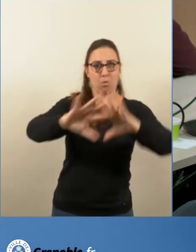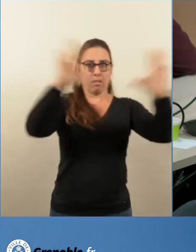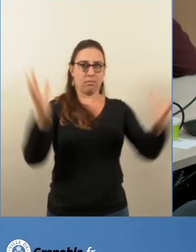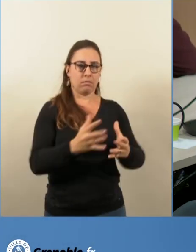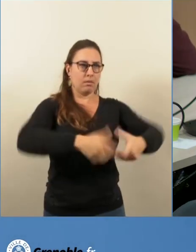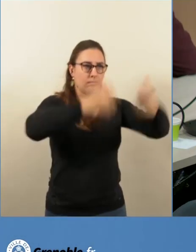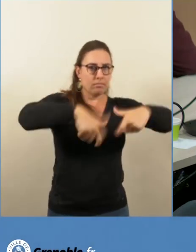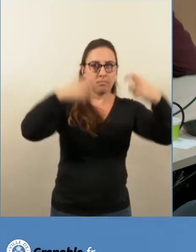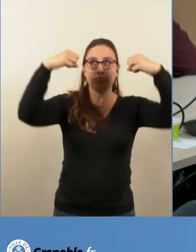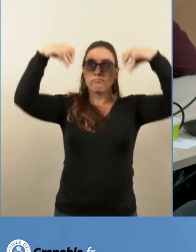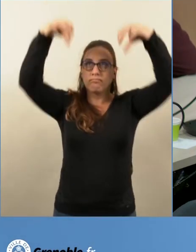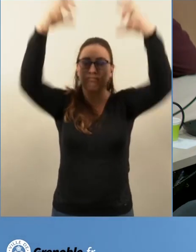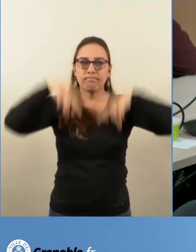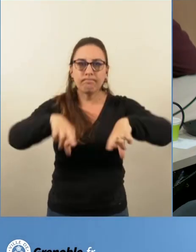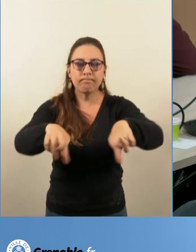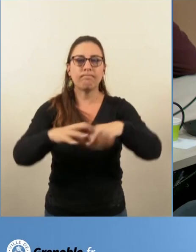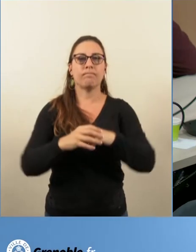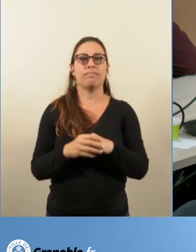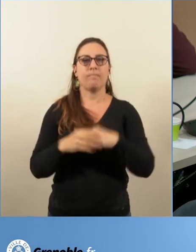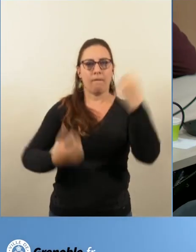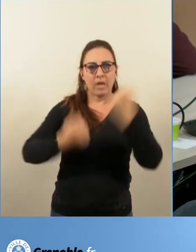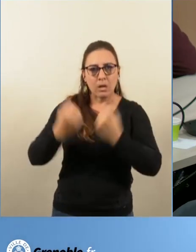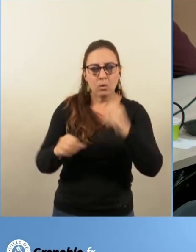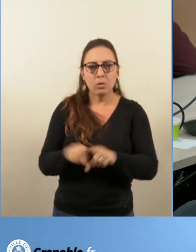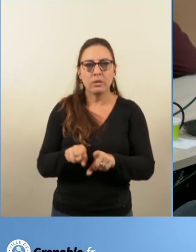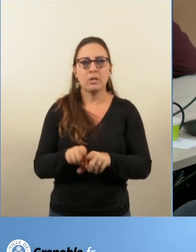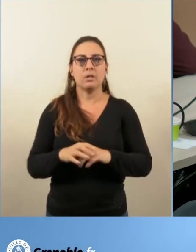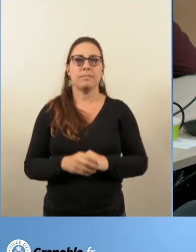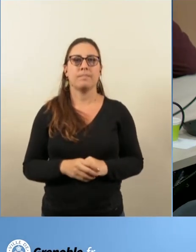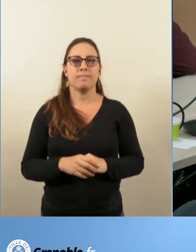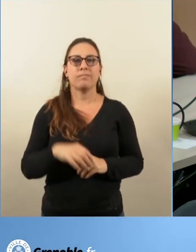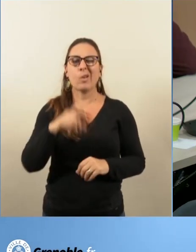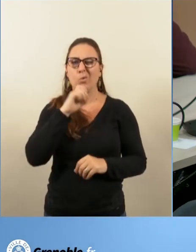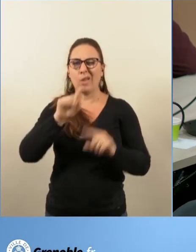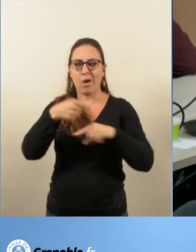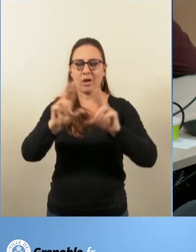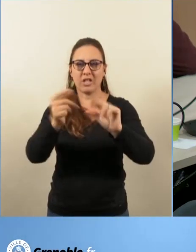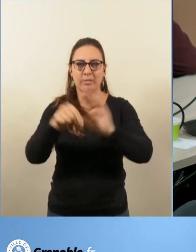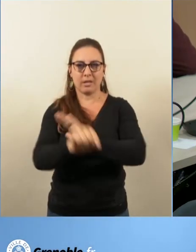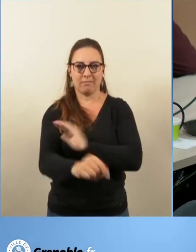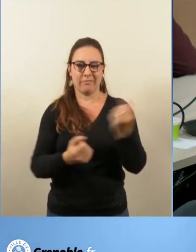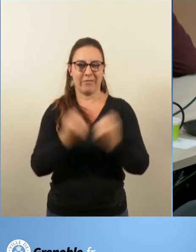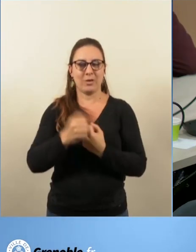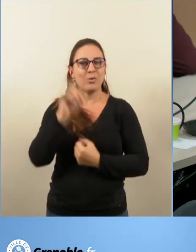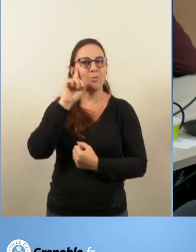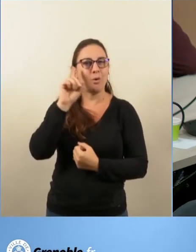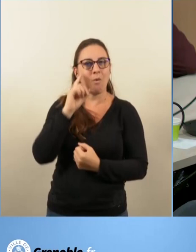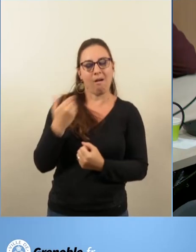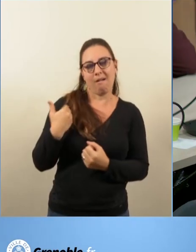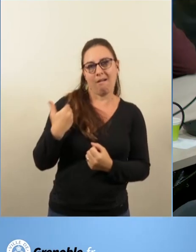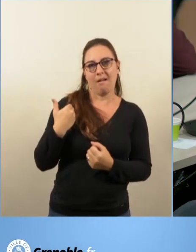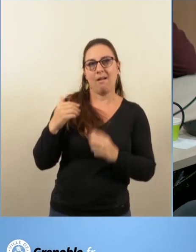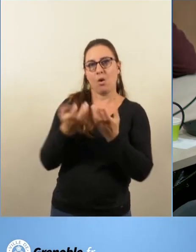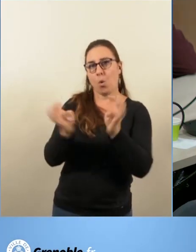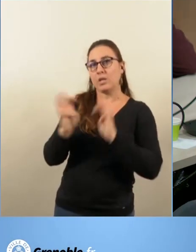bâtiments l'éclairage public les véhicules je vais revenir sur les véhicules parce que c'est un des points soulevés en début de notre